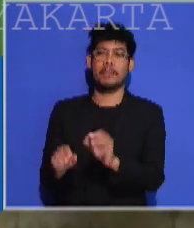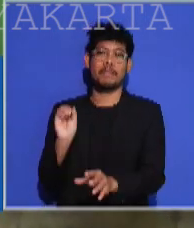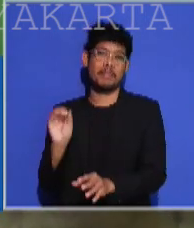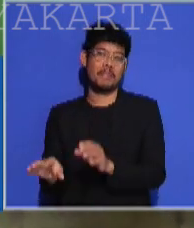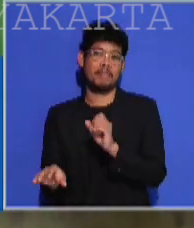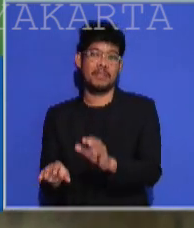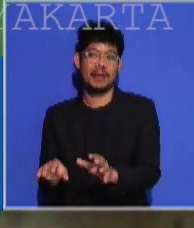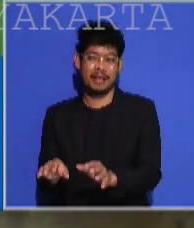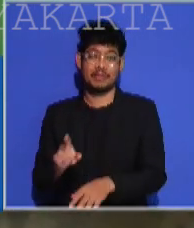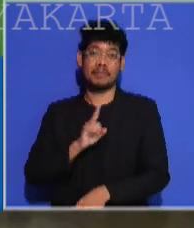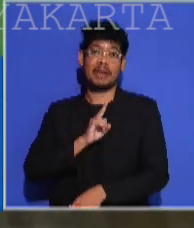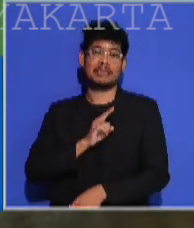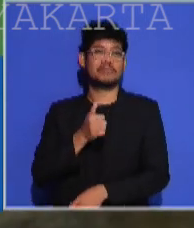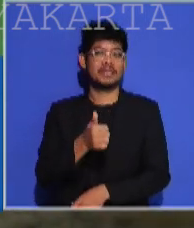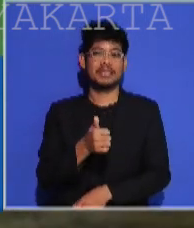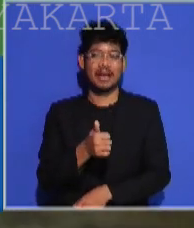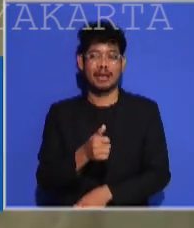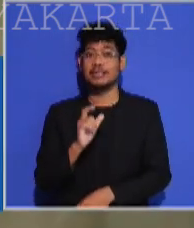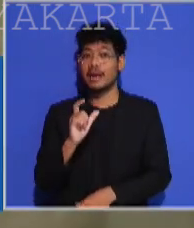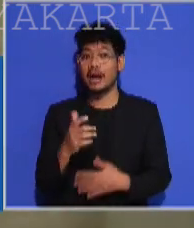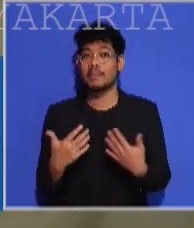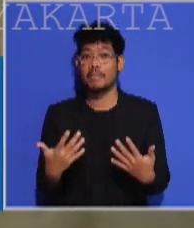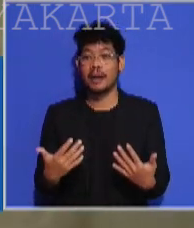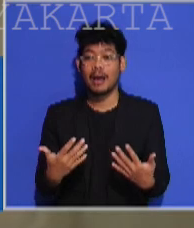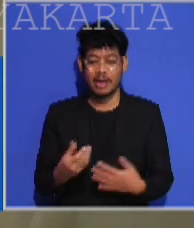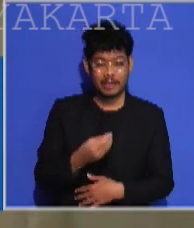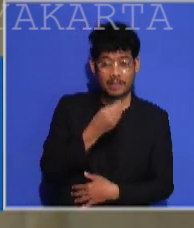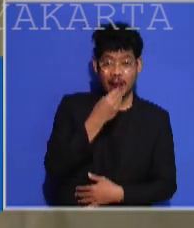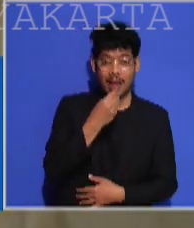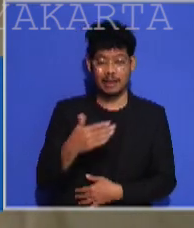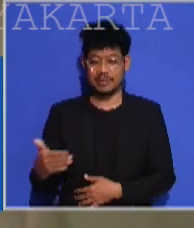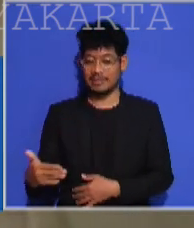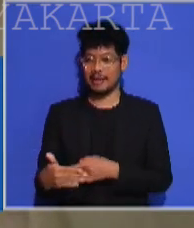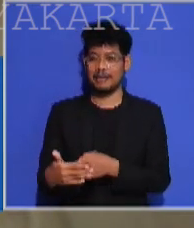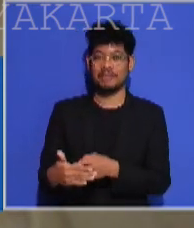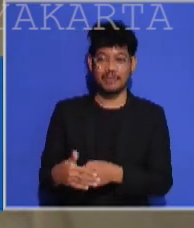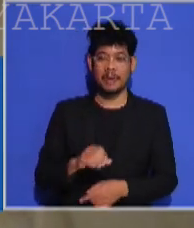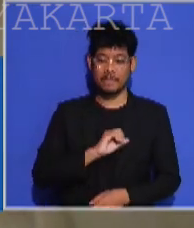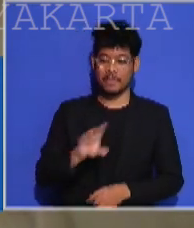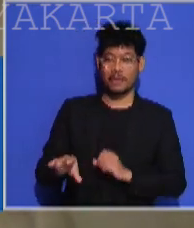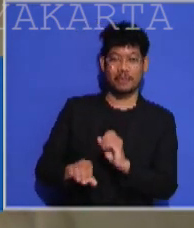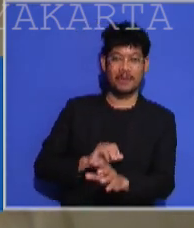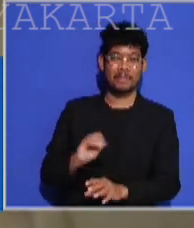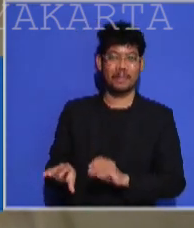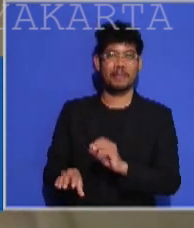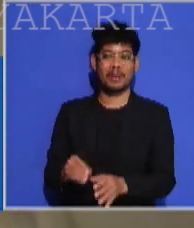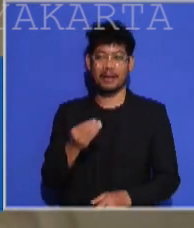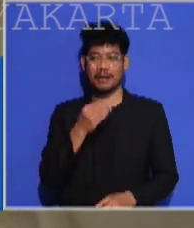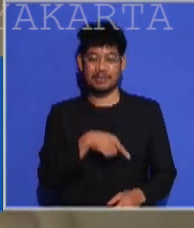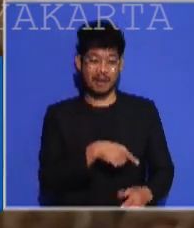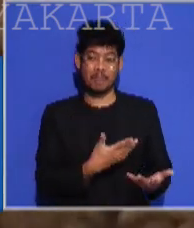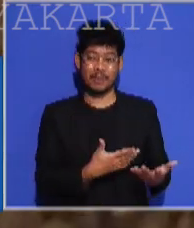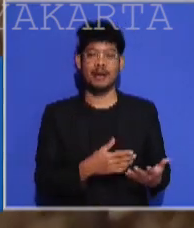Pakan mujudaken salah setunggaling bab ingkang nemtokaken ing salebeting nindakaken usaha budidaya ulam. Ing wekdal sakmenika setunggal kilogram pakan